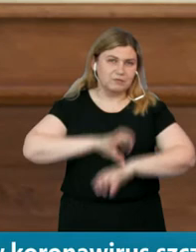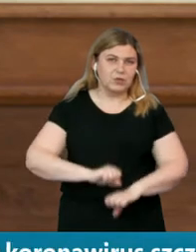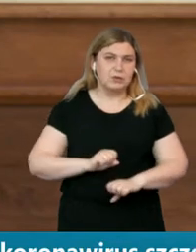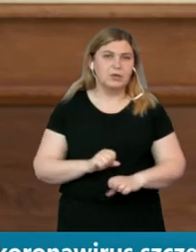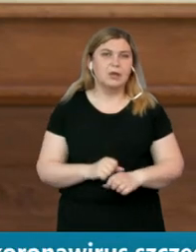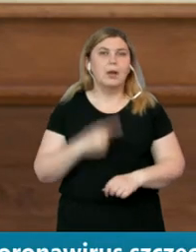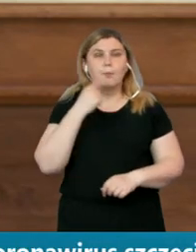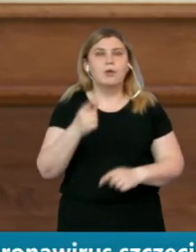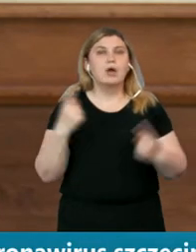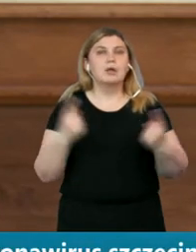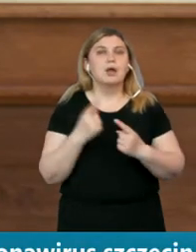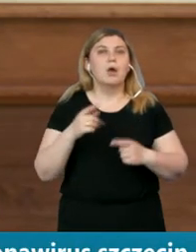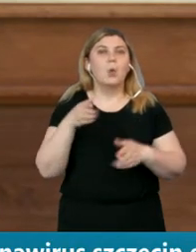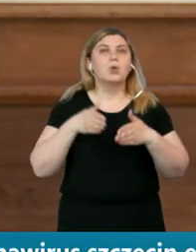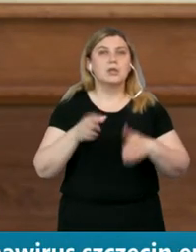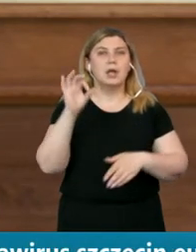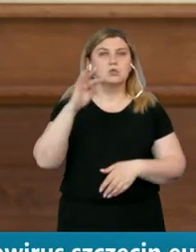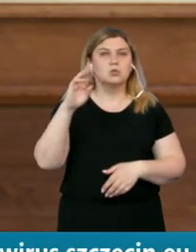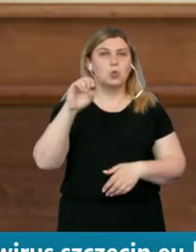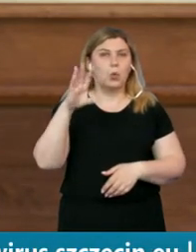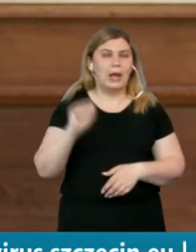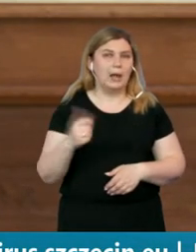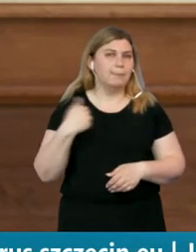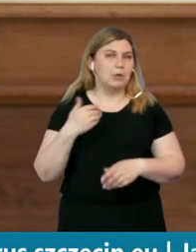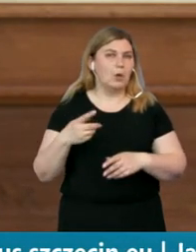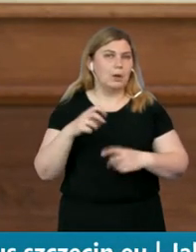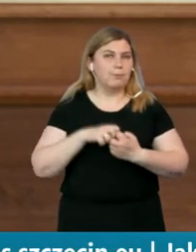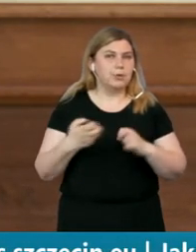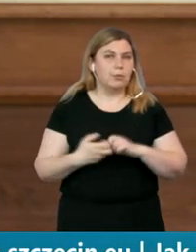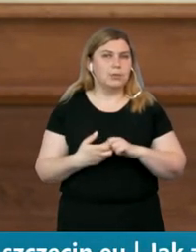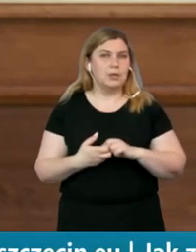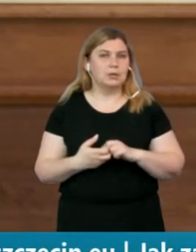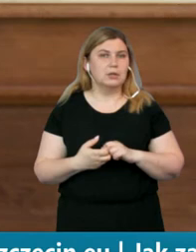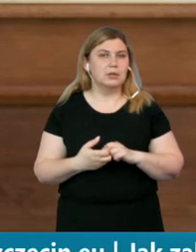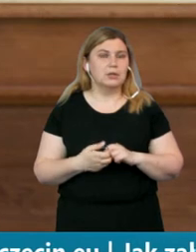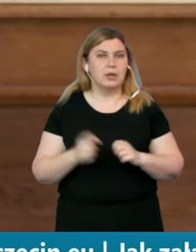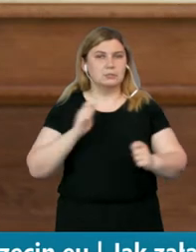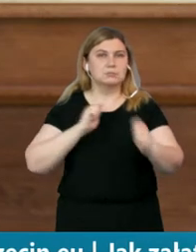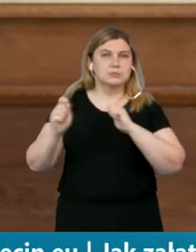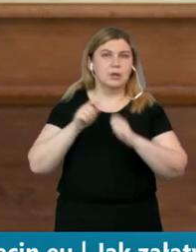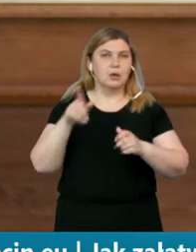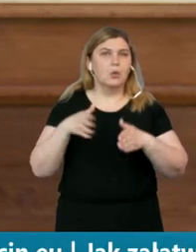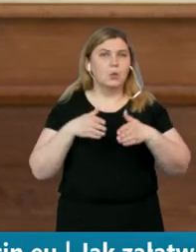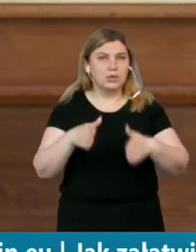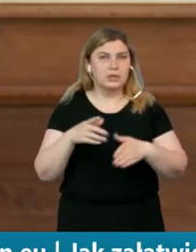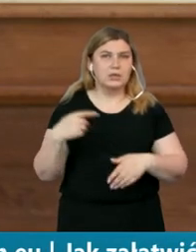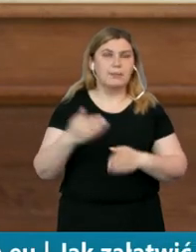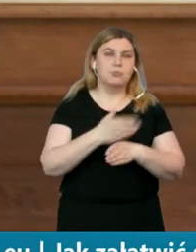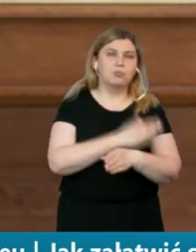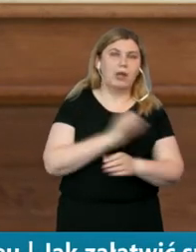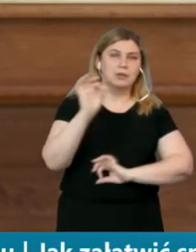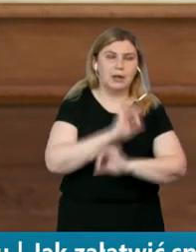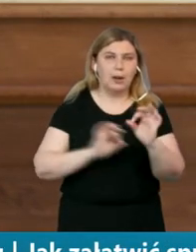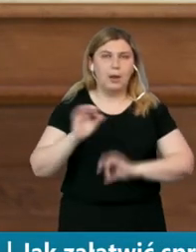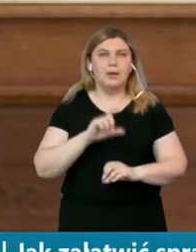Przypomnę sytuację z ulicą Struga, jakie mieliśmy problemy związane z przemieszczaniem się tą ulicą przed remontem, potem w